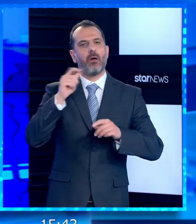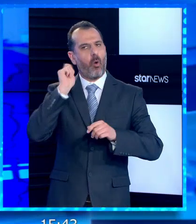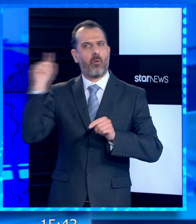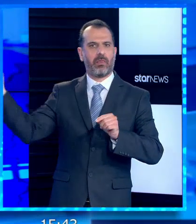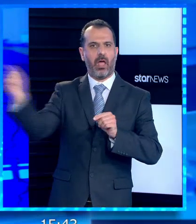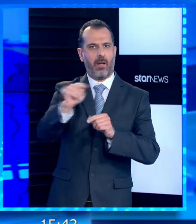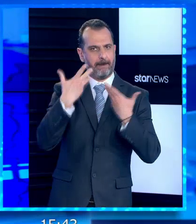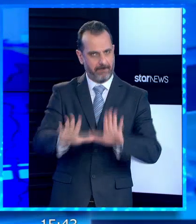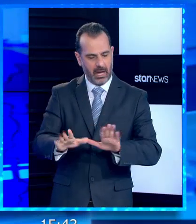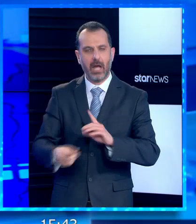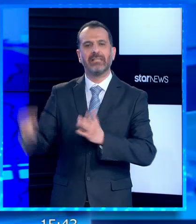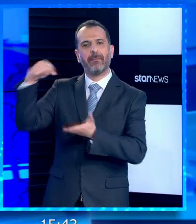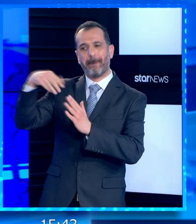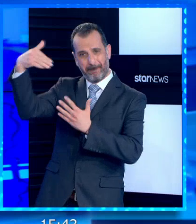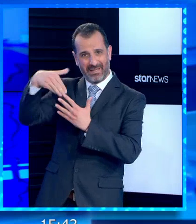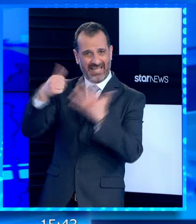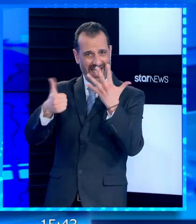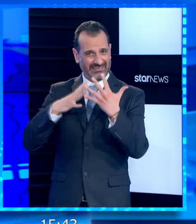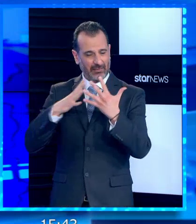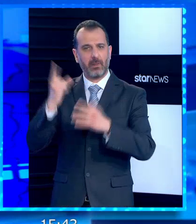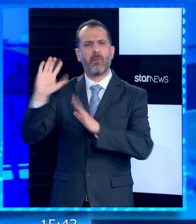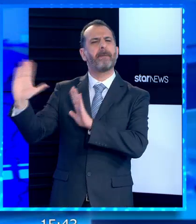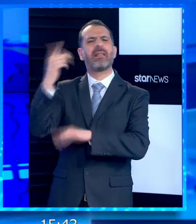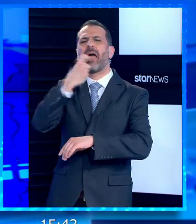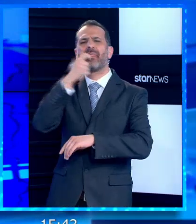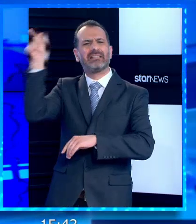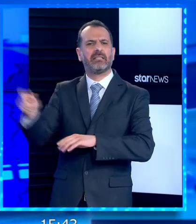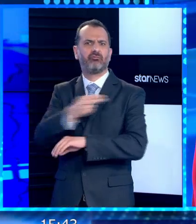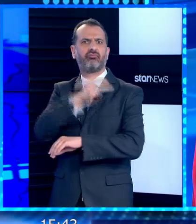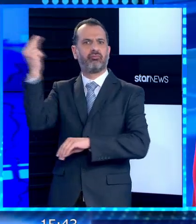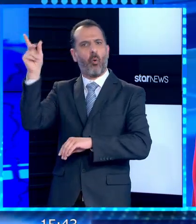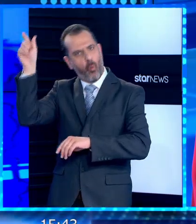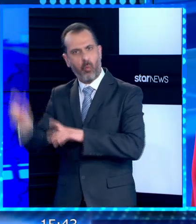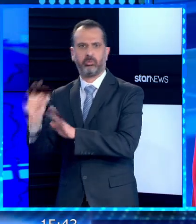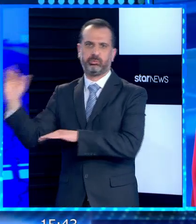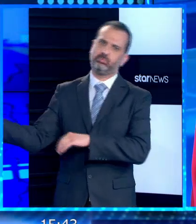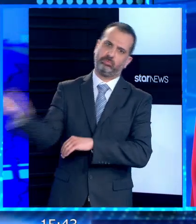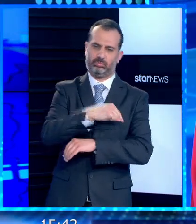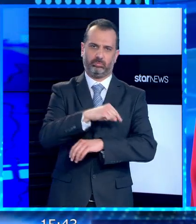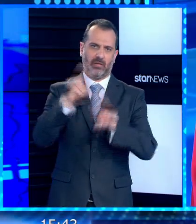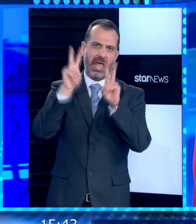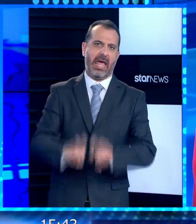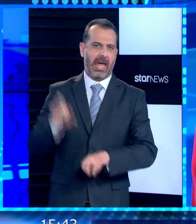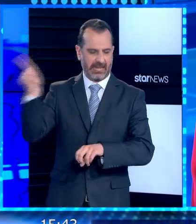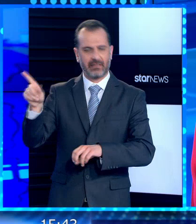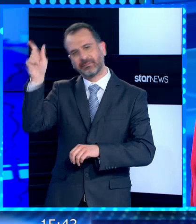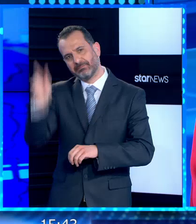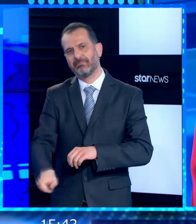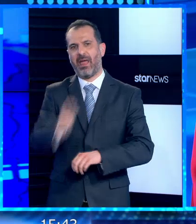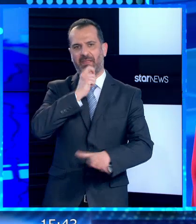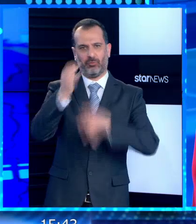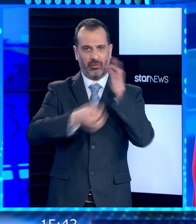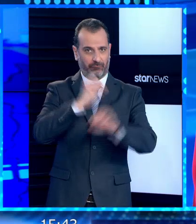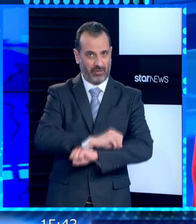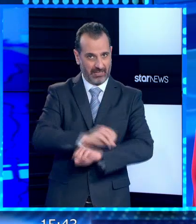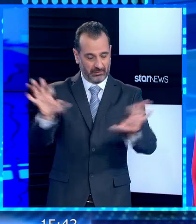εξηγήσεις στην ανακρίτρια είναι και ένας γνωστός πρώην διαιτητής. Η Άννα Σταματιάδου είναι μαζί μας για να μας δώσει περισσότερες πληροφορίες. Ράνια,